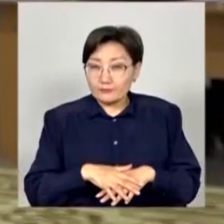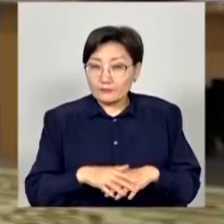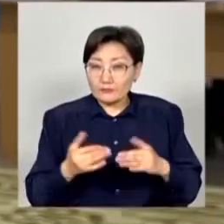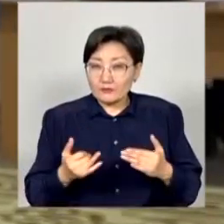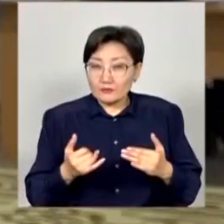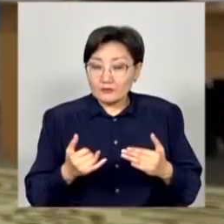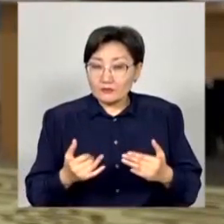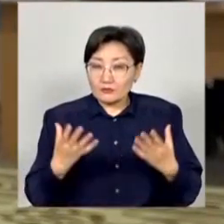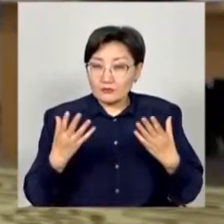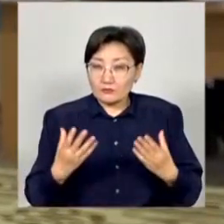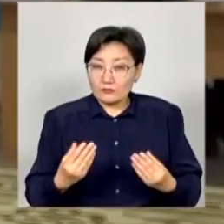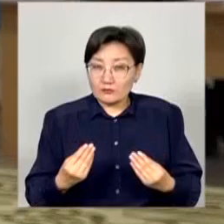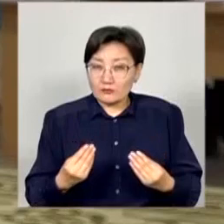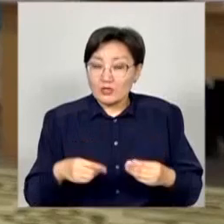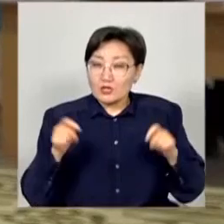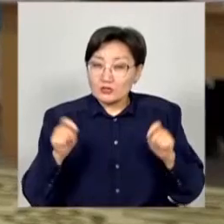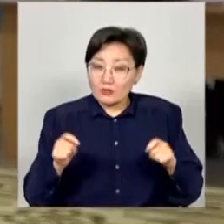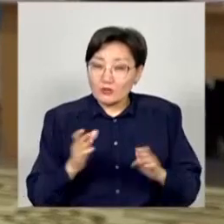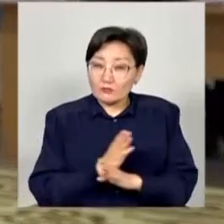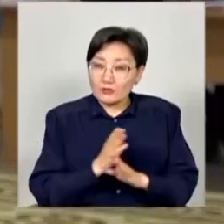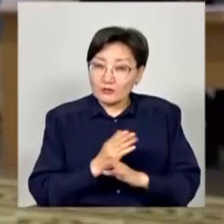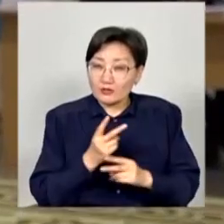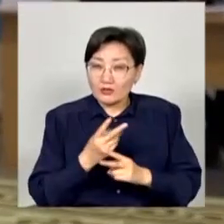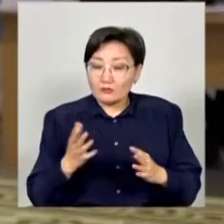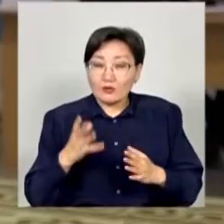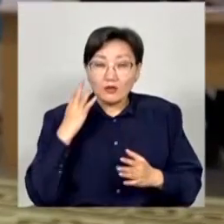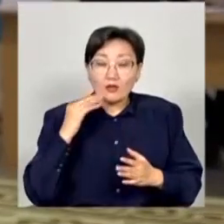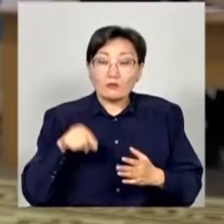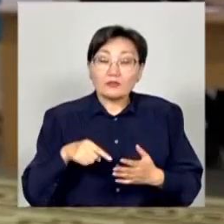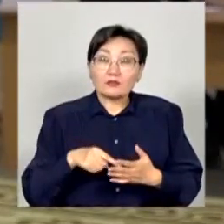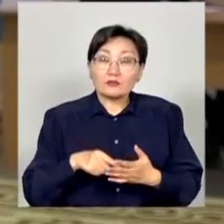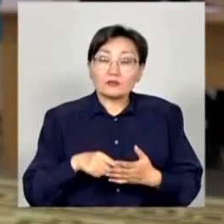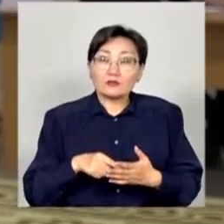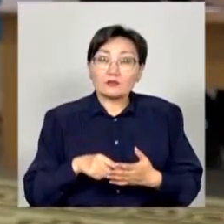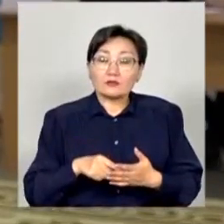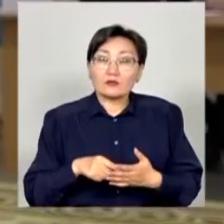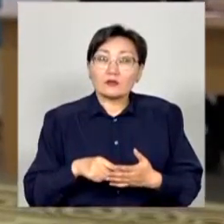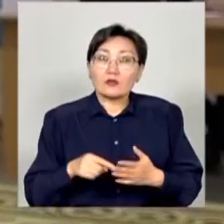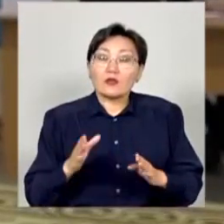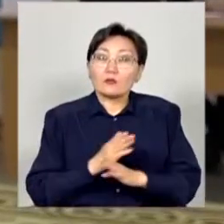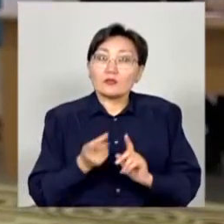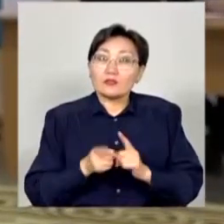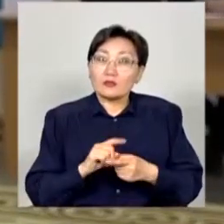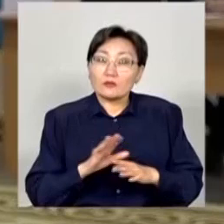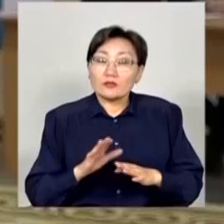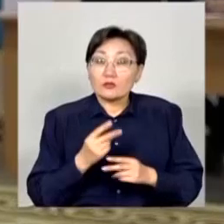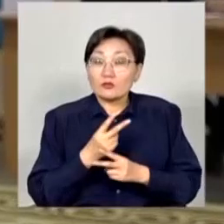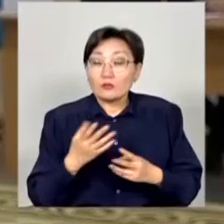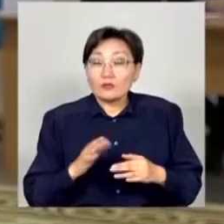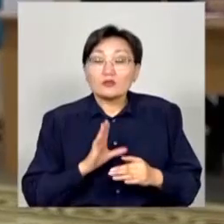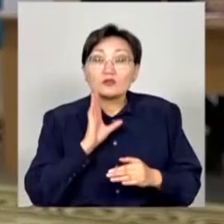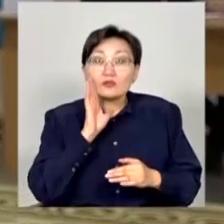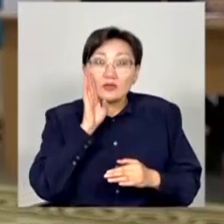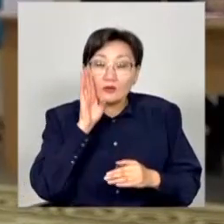мына күн жаңбыр болып тұрса дағы Алматының кішкене аспаны бұлттанып тұрса да соған қарамай таңның астынан бастап